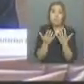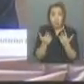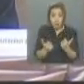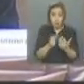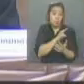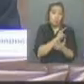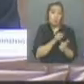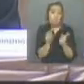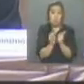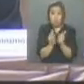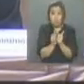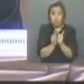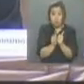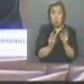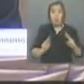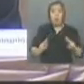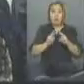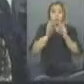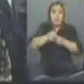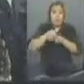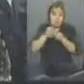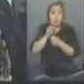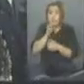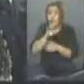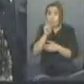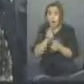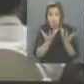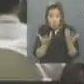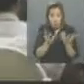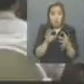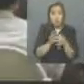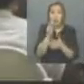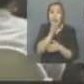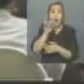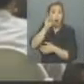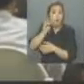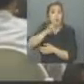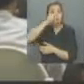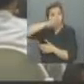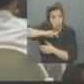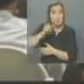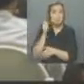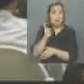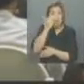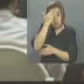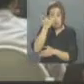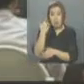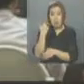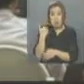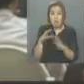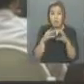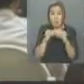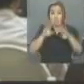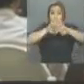การกระทรวงเกษตรและสหกรณ์กล่าวว่าสินค้าปศุสัตว์ของไทยจะมีโอกาสมากขึ้นหลังการเปิดประชาคมเศรษฐกิจอาเซียน